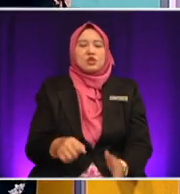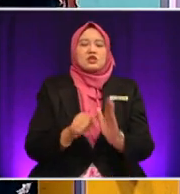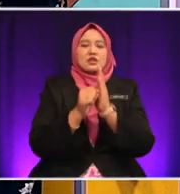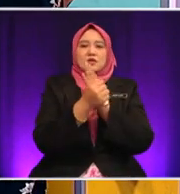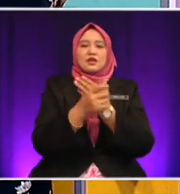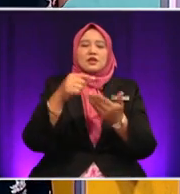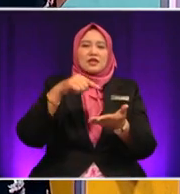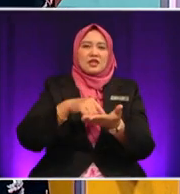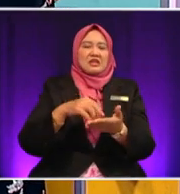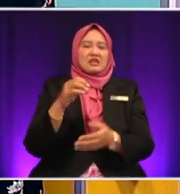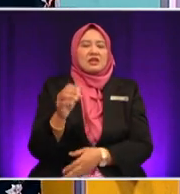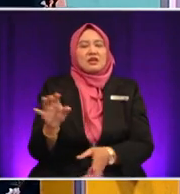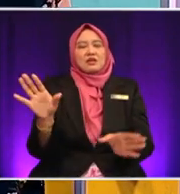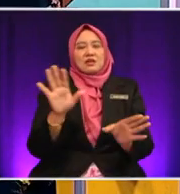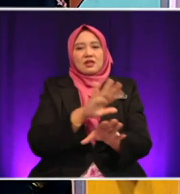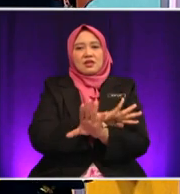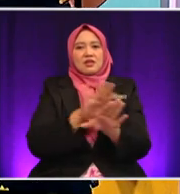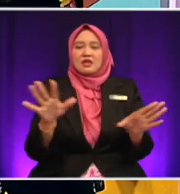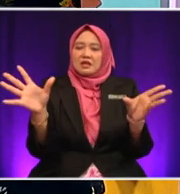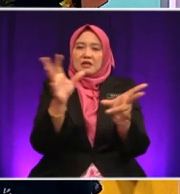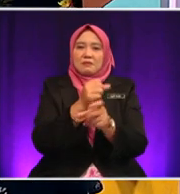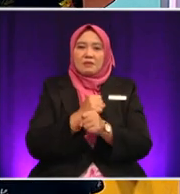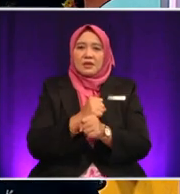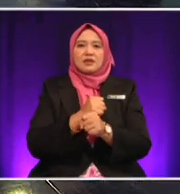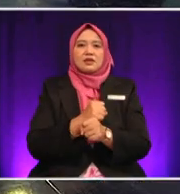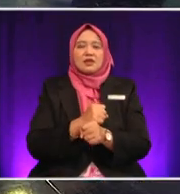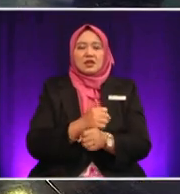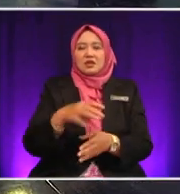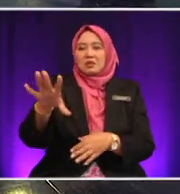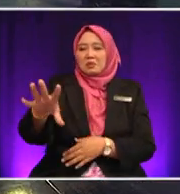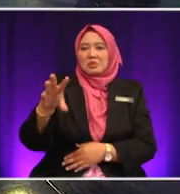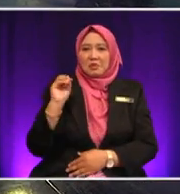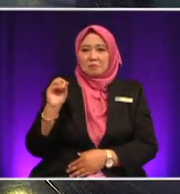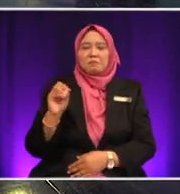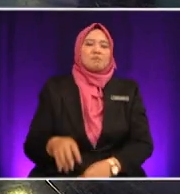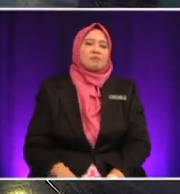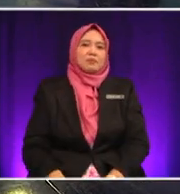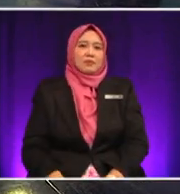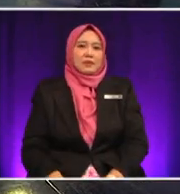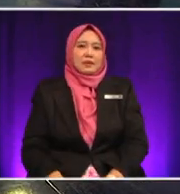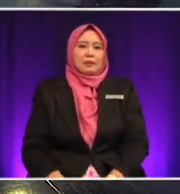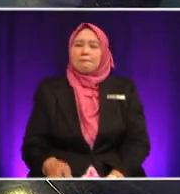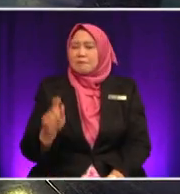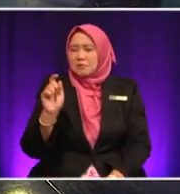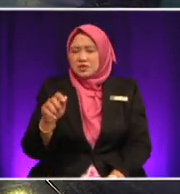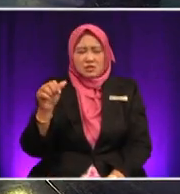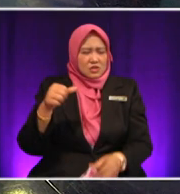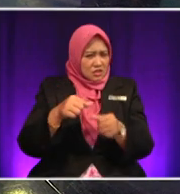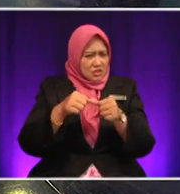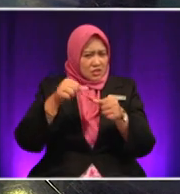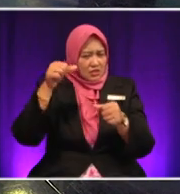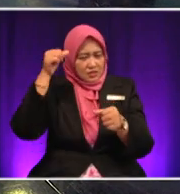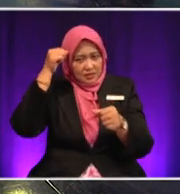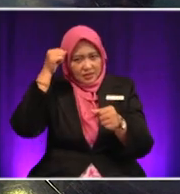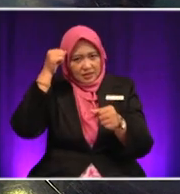diikuti jadi itu adalah satu contoh jawaban yang baik jadi karena ingat panduannya itu pastikan